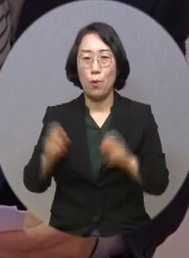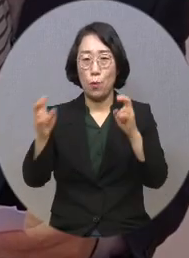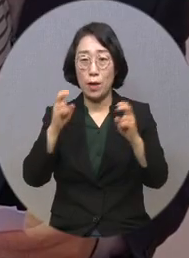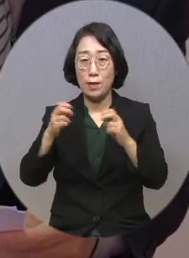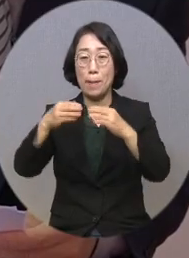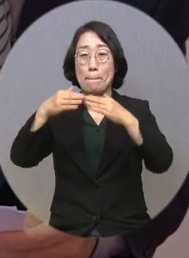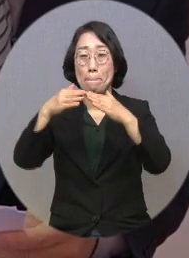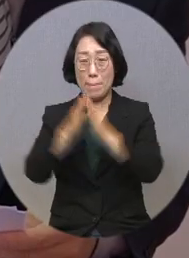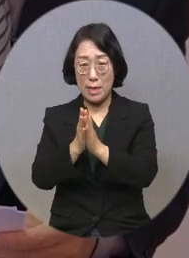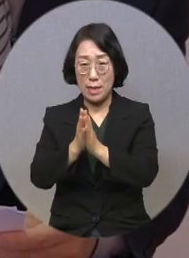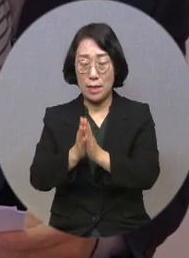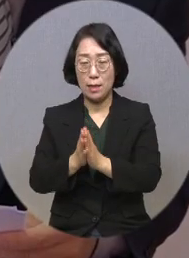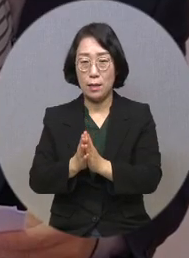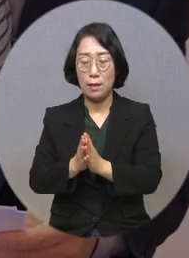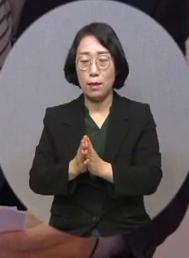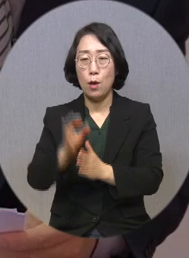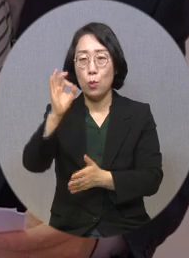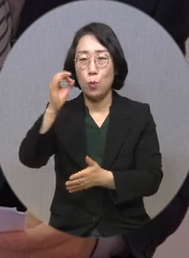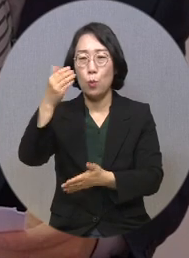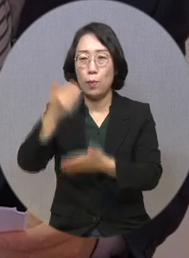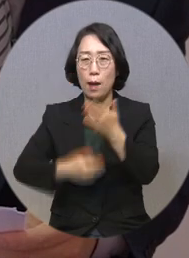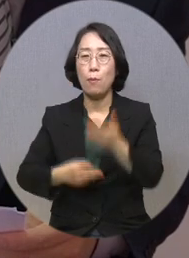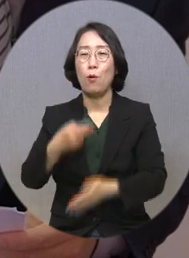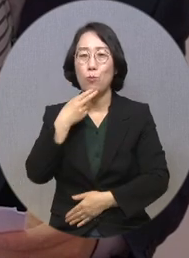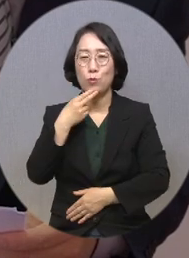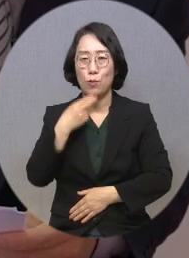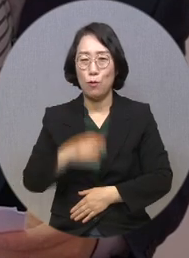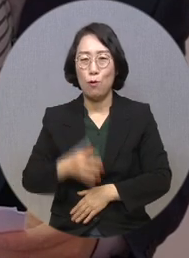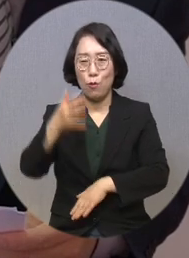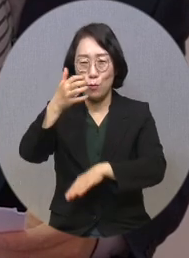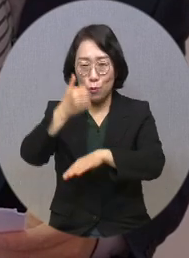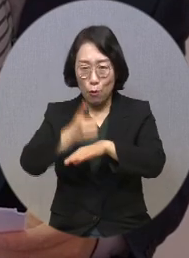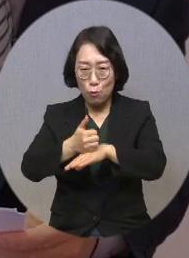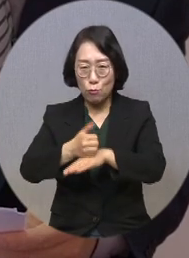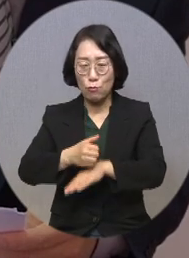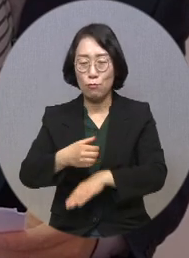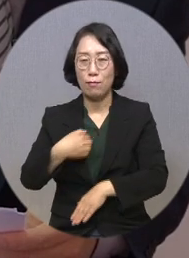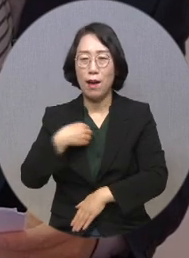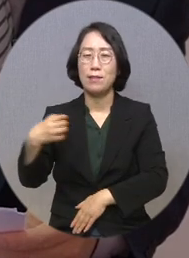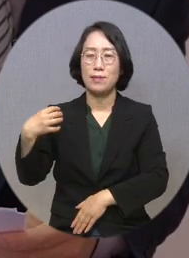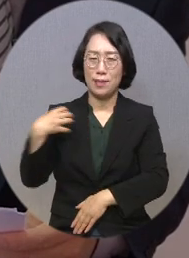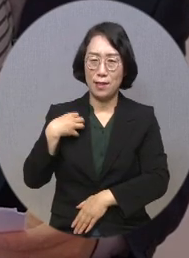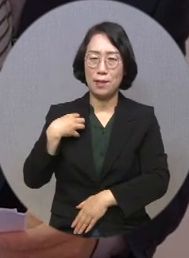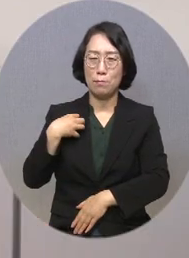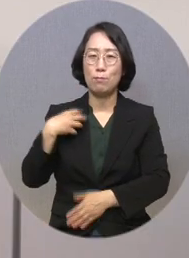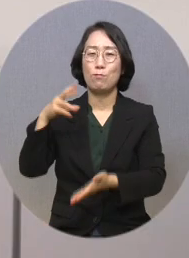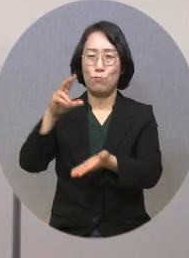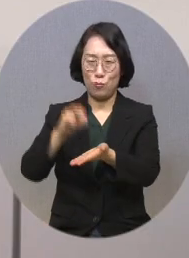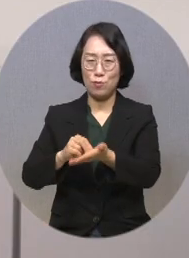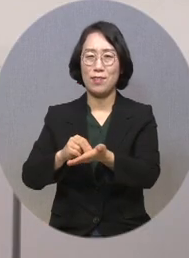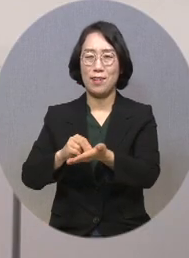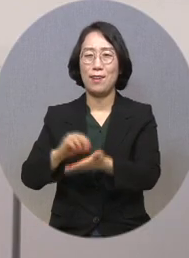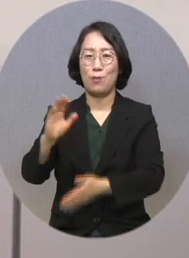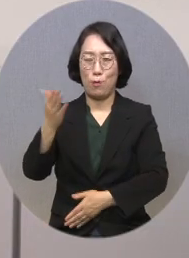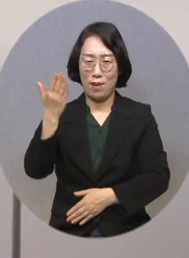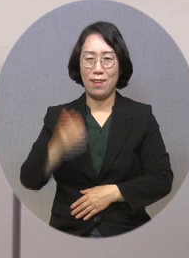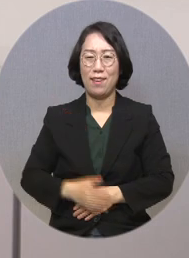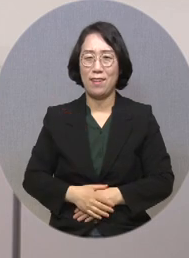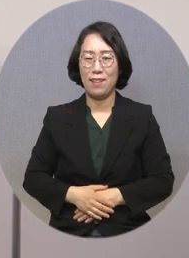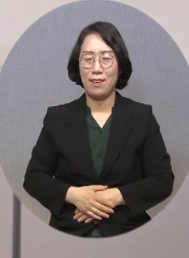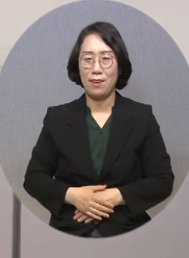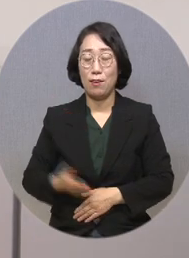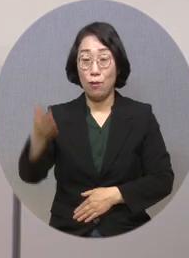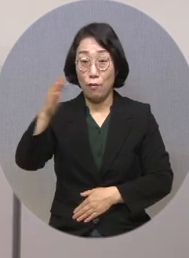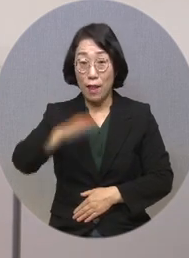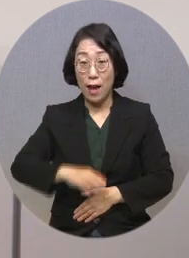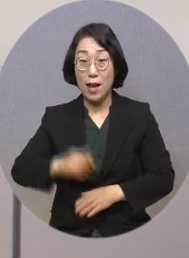정리하자 돈은 한 푼도 남지 않았고 대표이사의 책임만 남게 되었습니다. 그러나